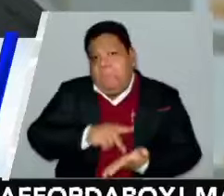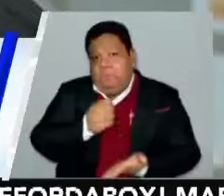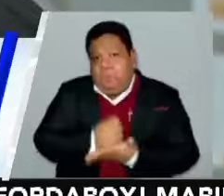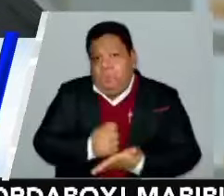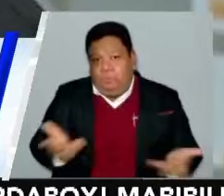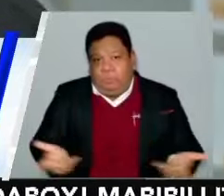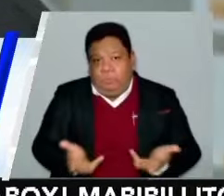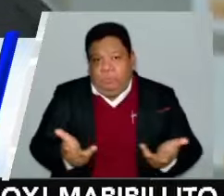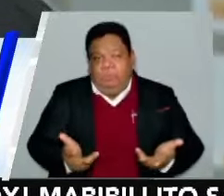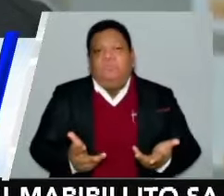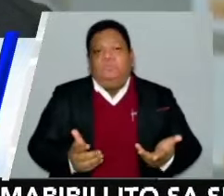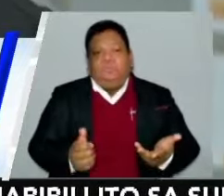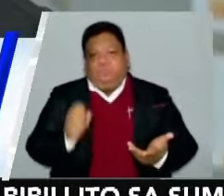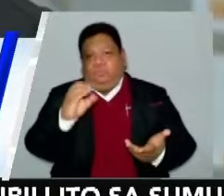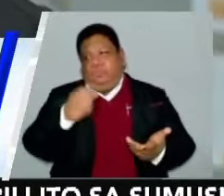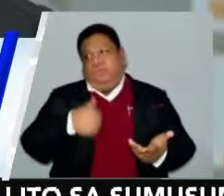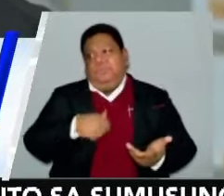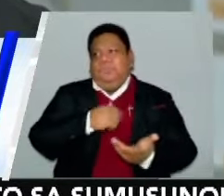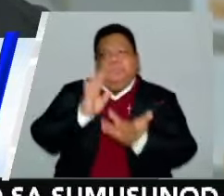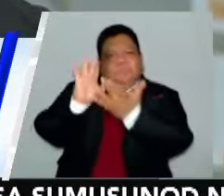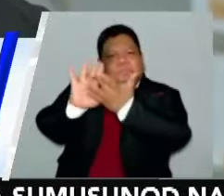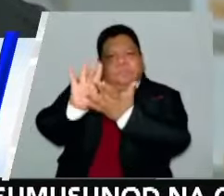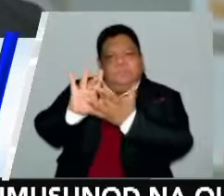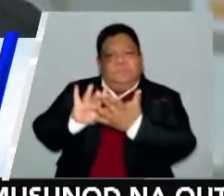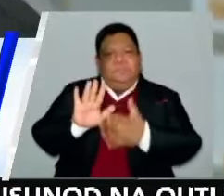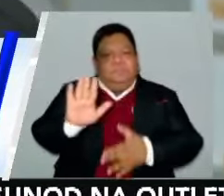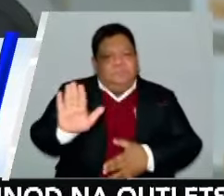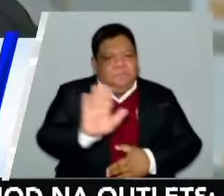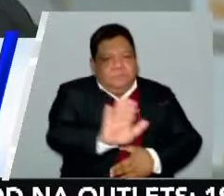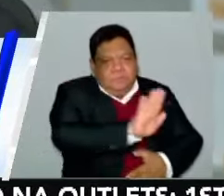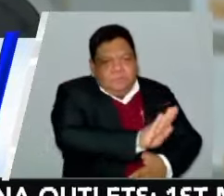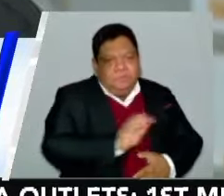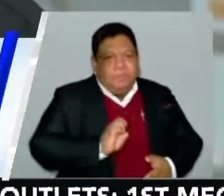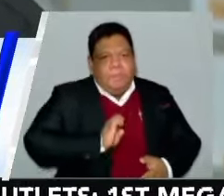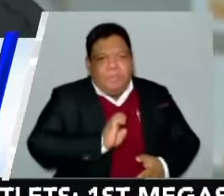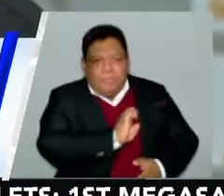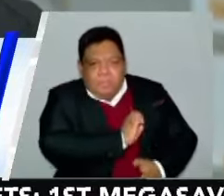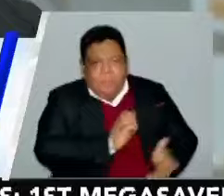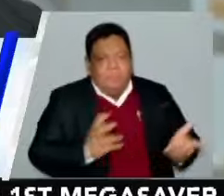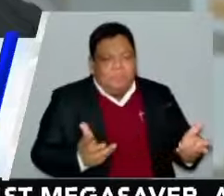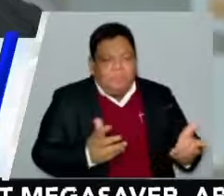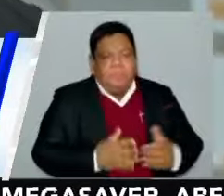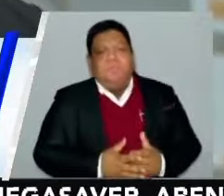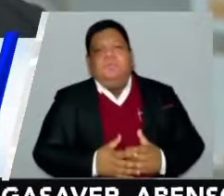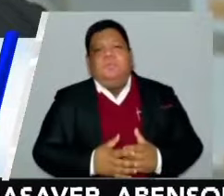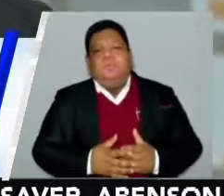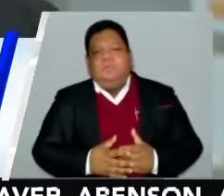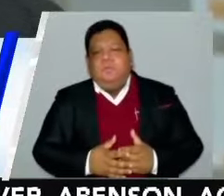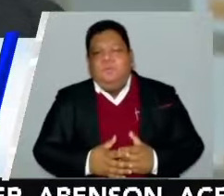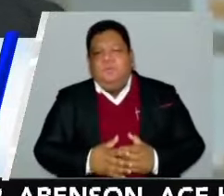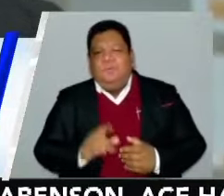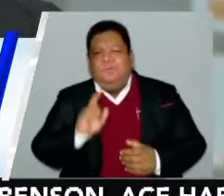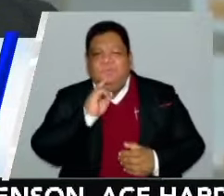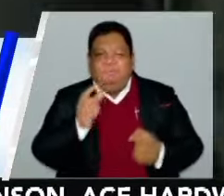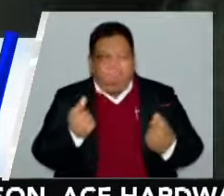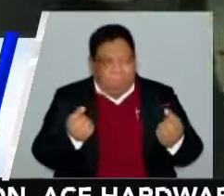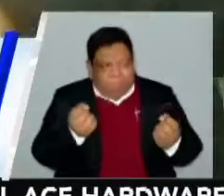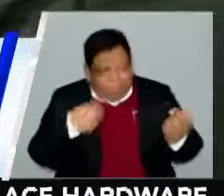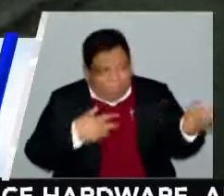nakipag-coordinate pa kami sa mga kanya-kanyang embassies for them to provide yung travel